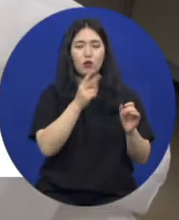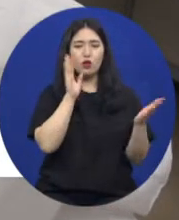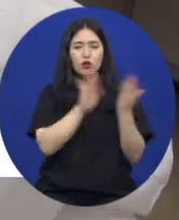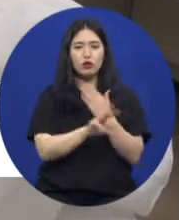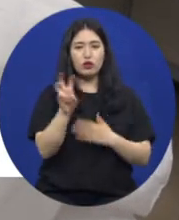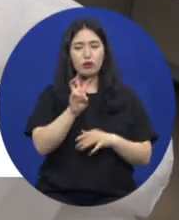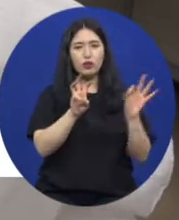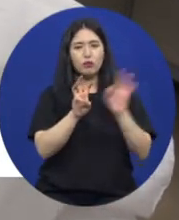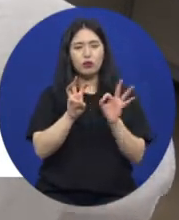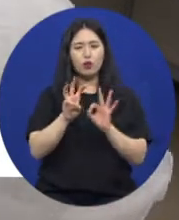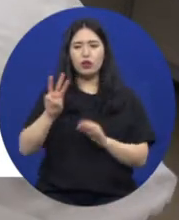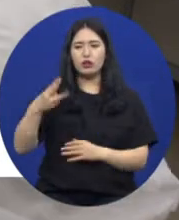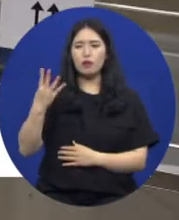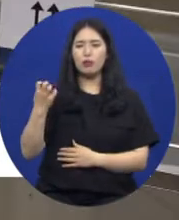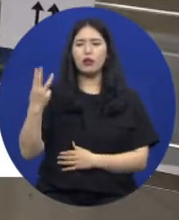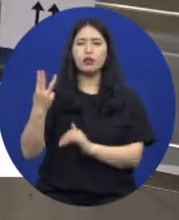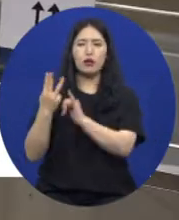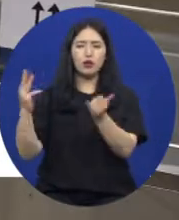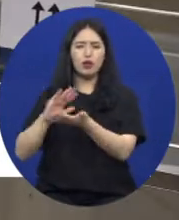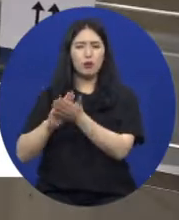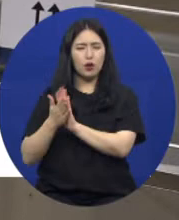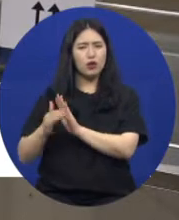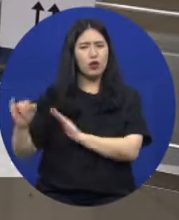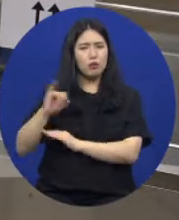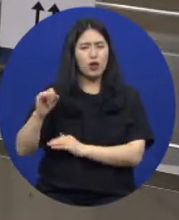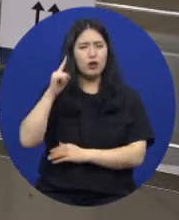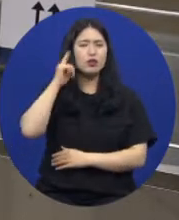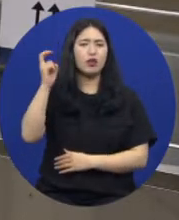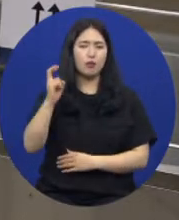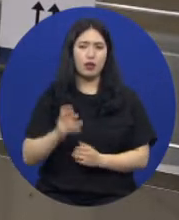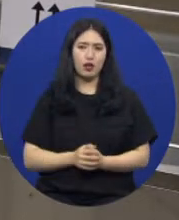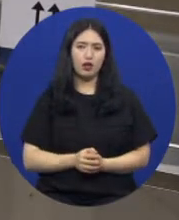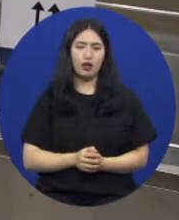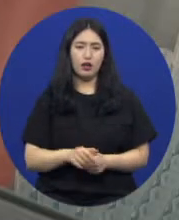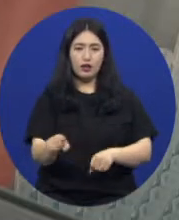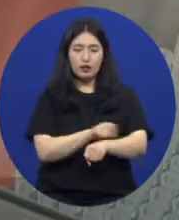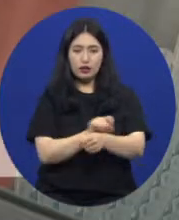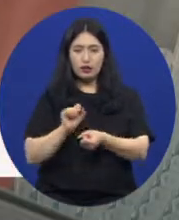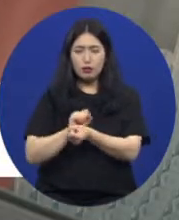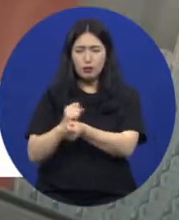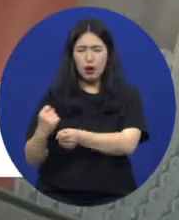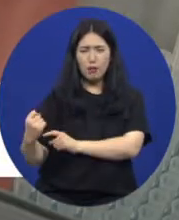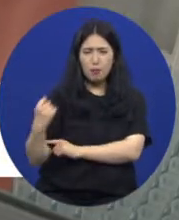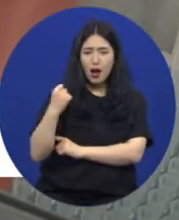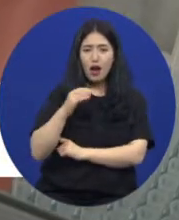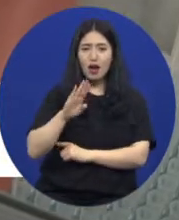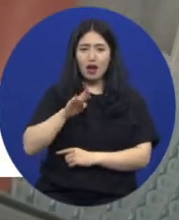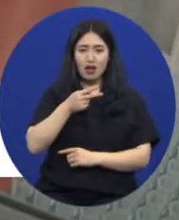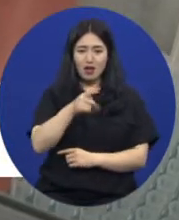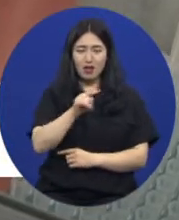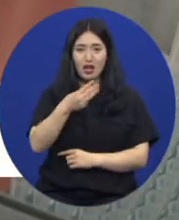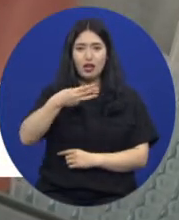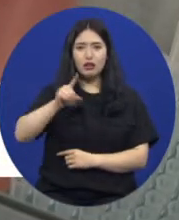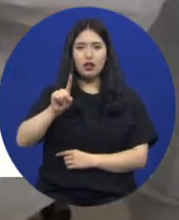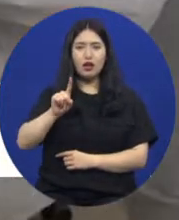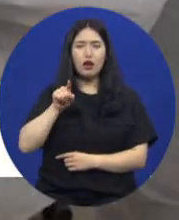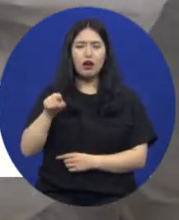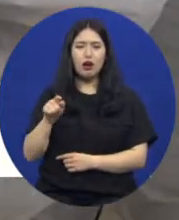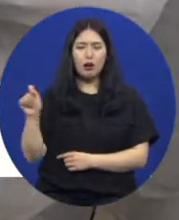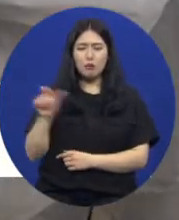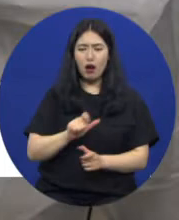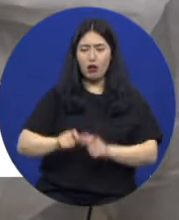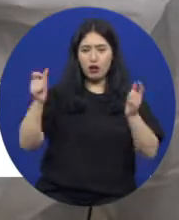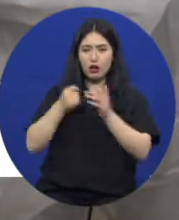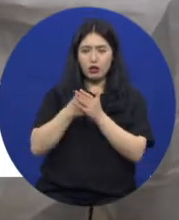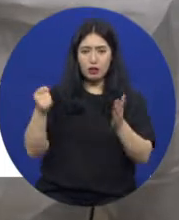30%인 343명이 변이 감염으로 추정됩니다. 특히 전파력이 강한 델타 변이가 빠르게 늘면서 이달 들어